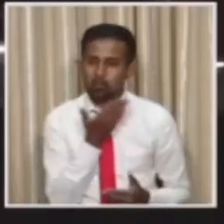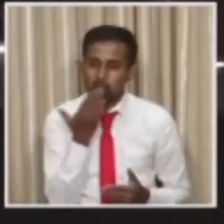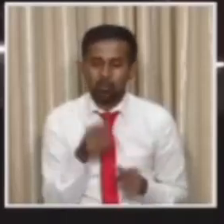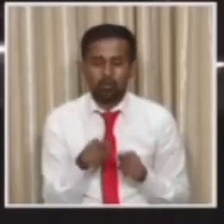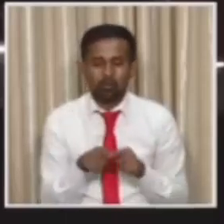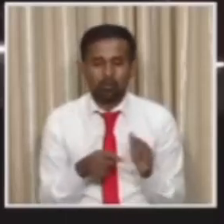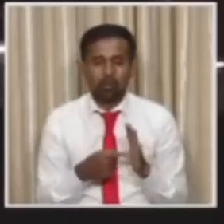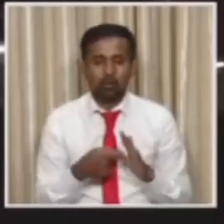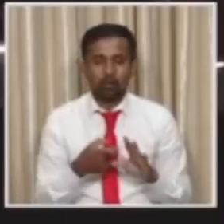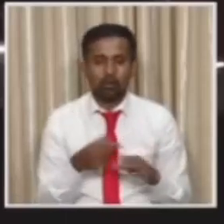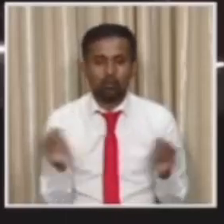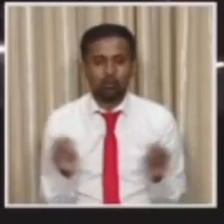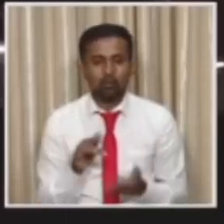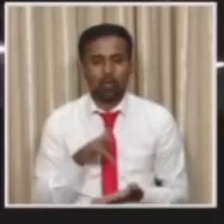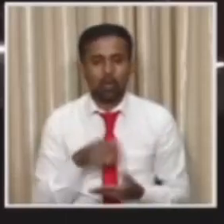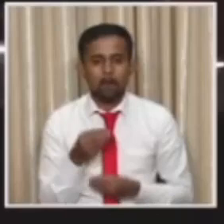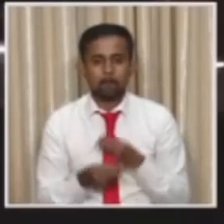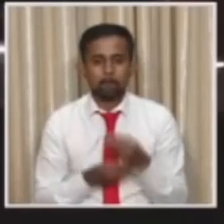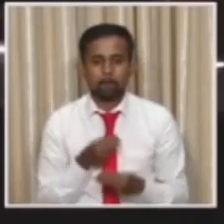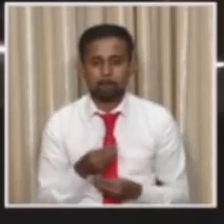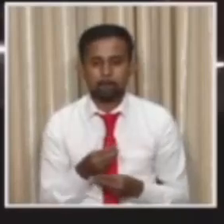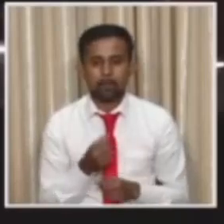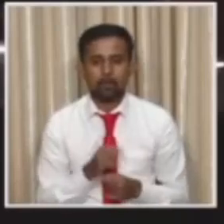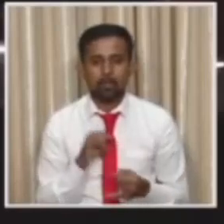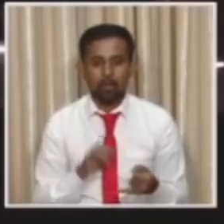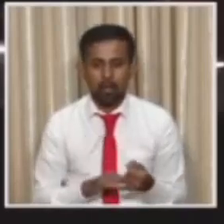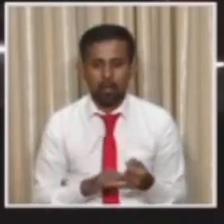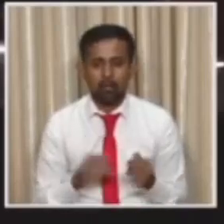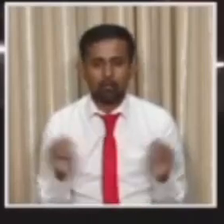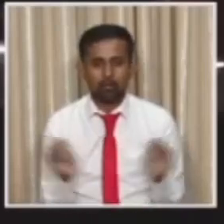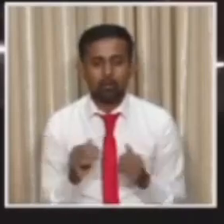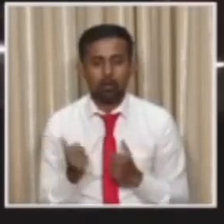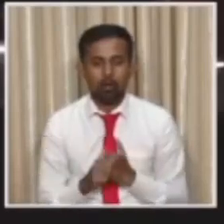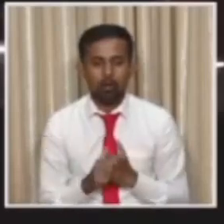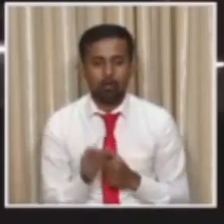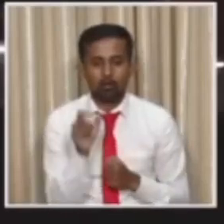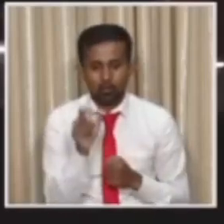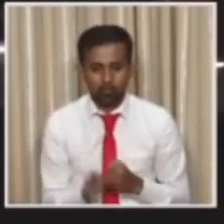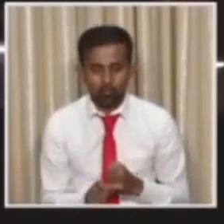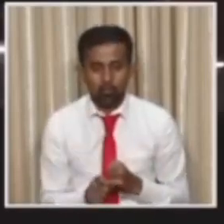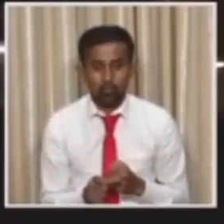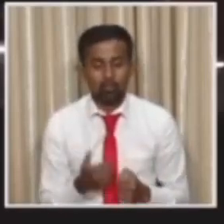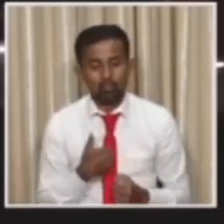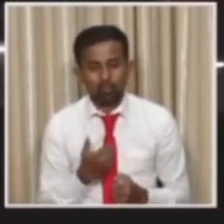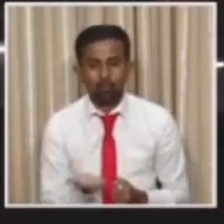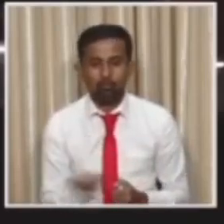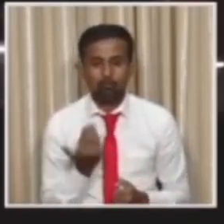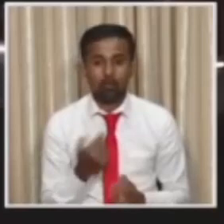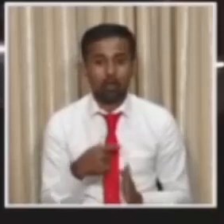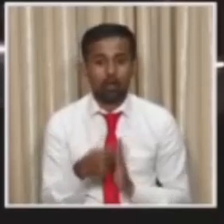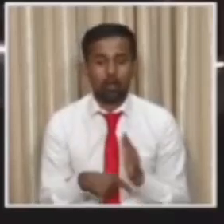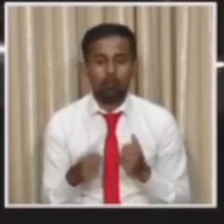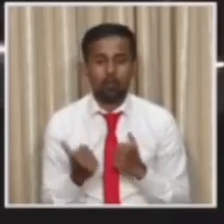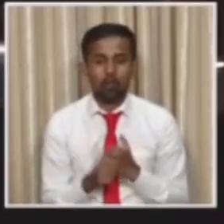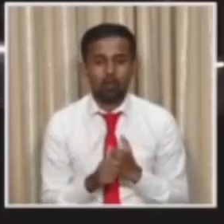මේ සුළු හා මධ්‍යම පරිපාලන කර්මාන්තකරුවන් විශේෂයෙන්ම ගමේ ඉන්න සුළු නිෂ්පාදනකරුවන් ඔවුන් දිරිමත් කරලා අපිට මේ රටේ